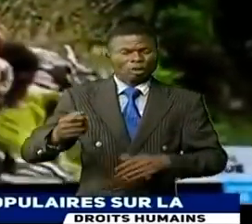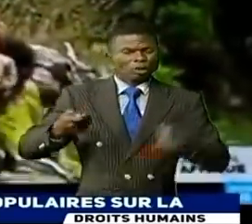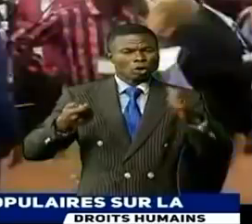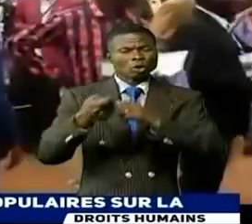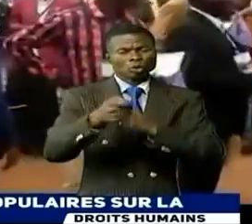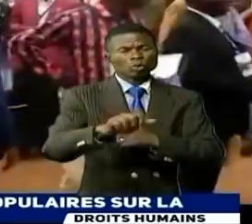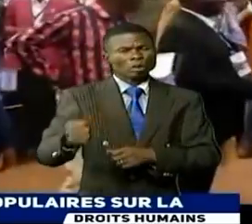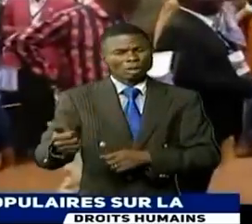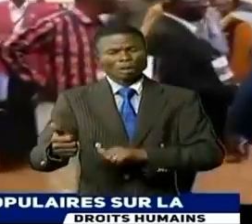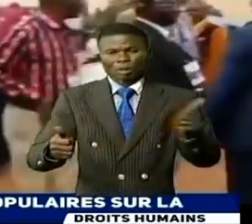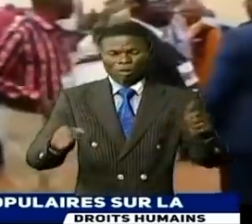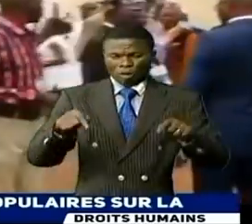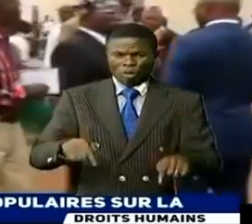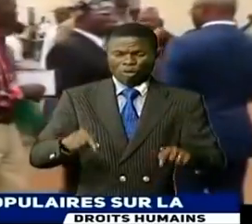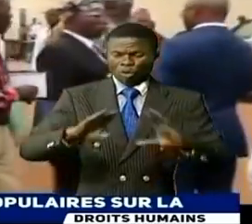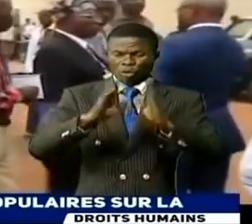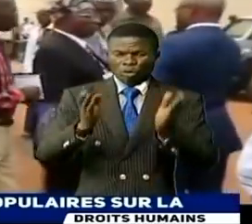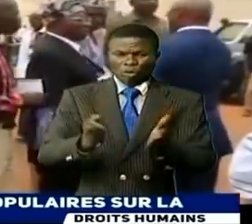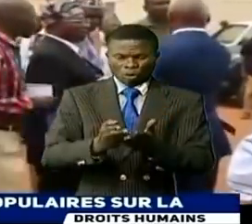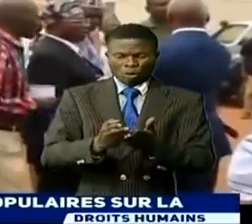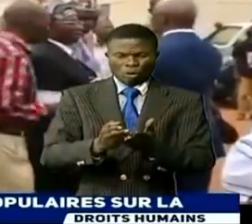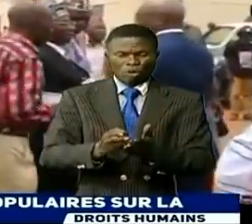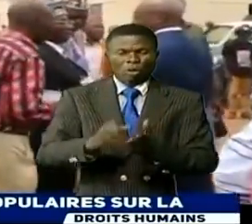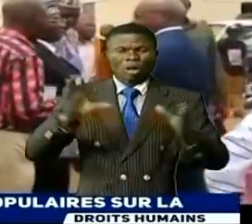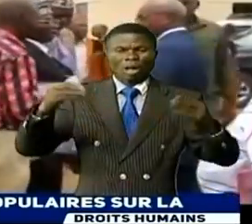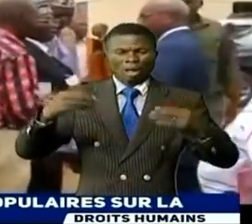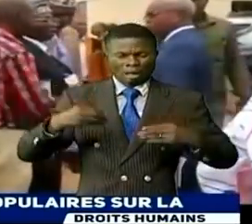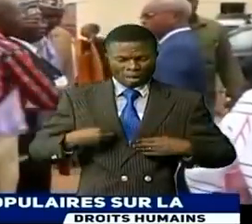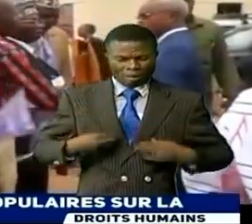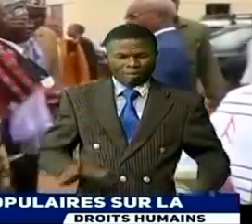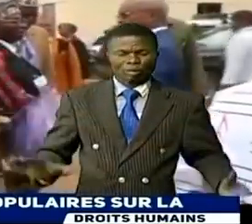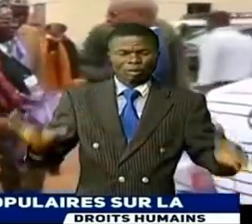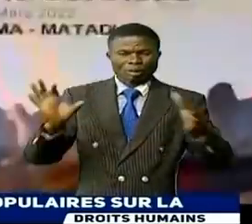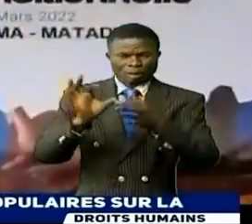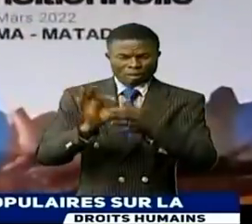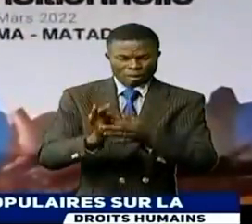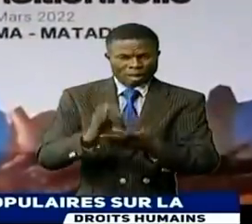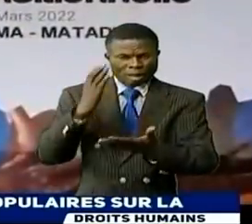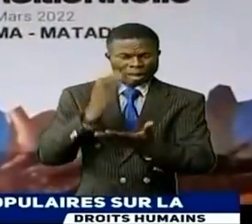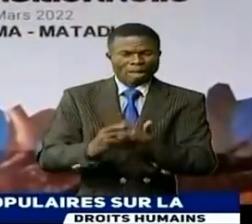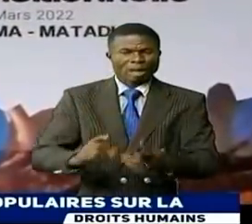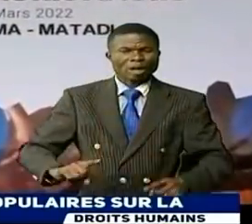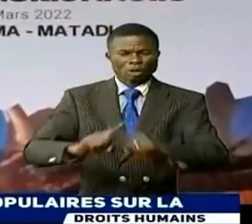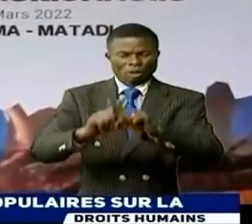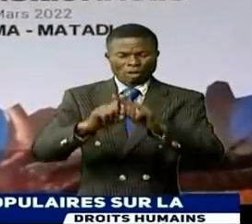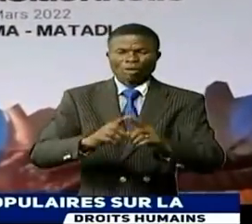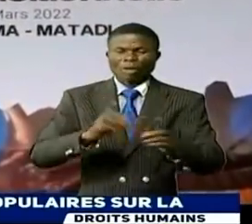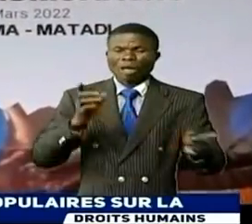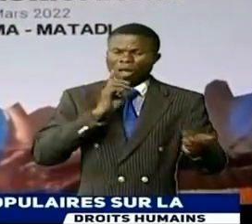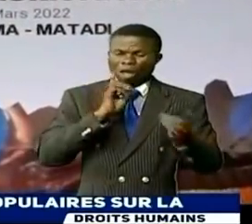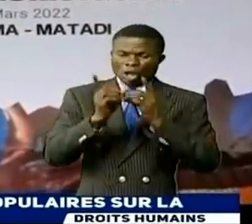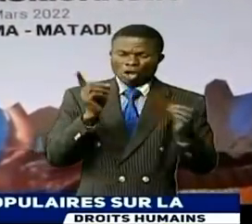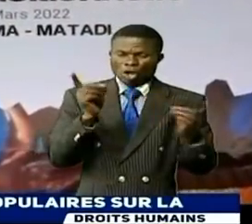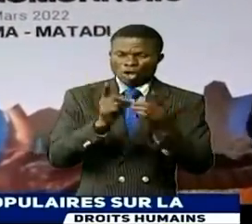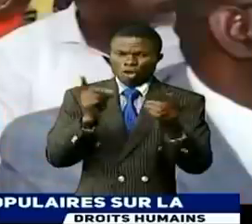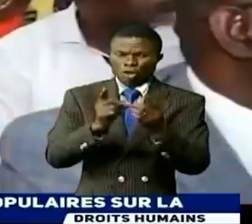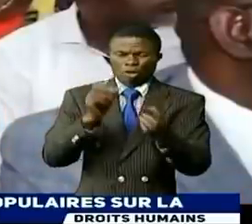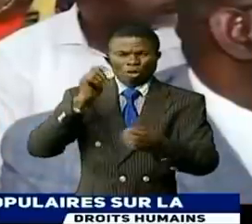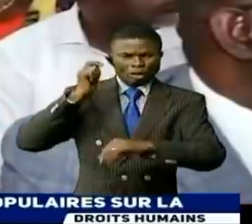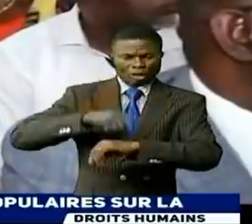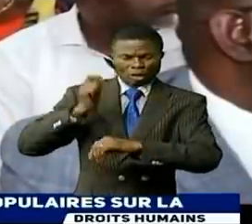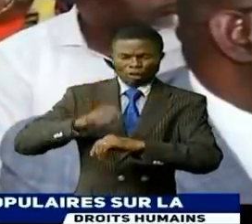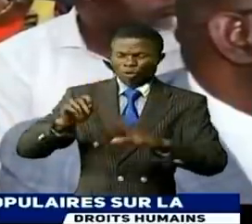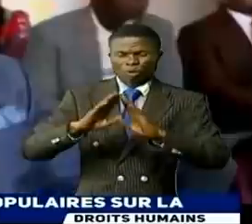Aujourd'hui, ils ont tous répondu à l'appel à la réconciliation à travers les consultations populaires sur la justice